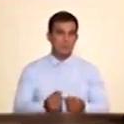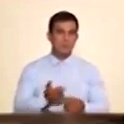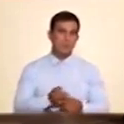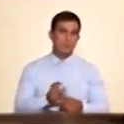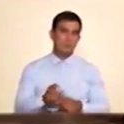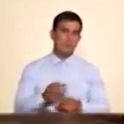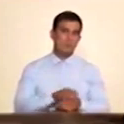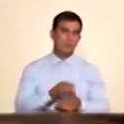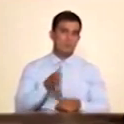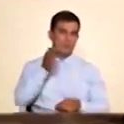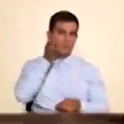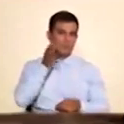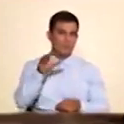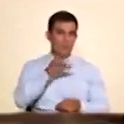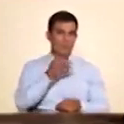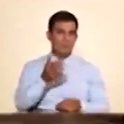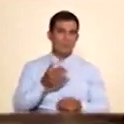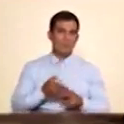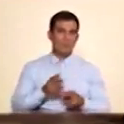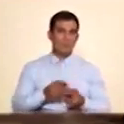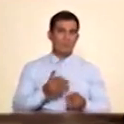Gal episkopligi hisoblanar ekan.